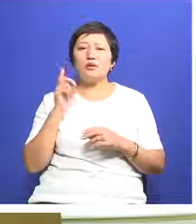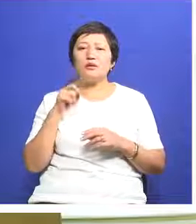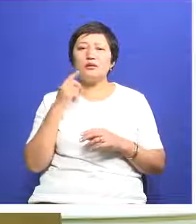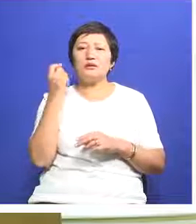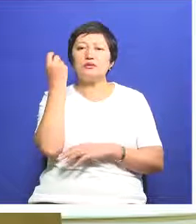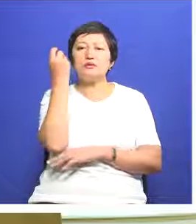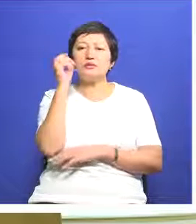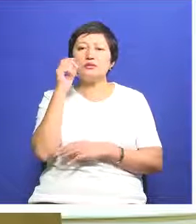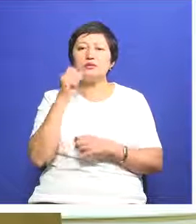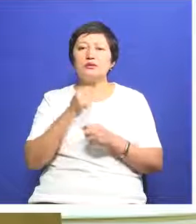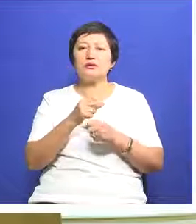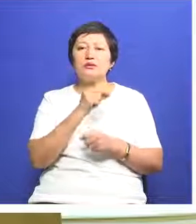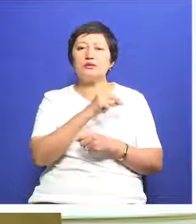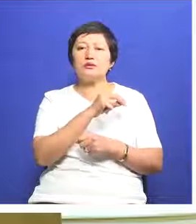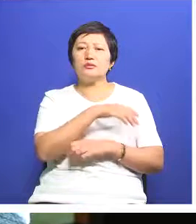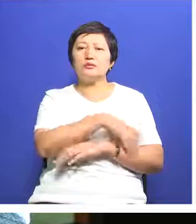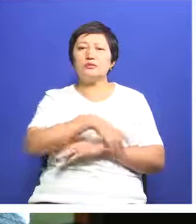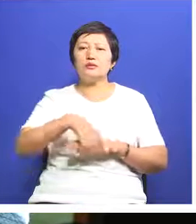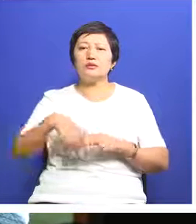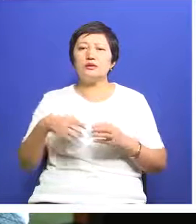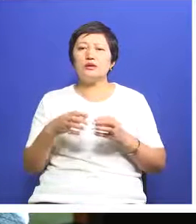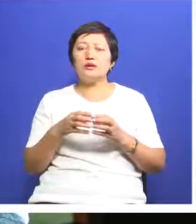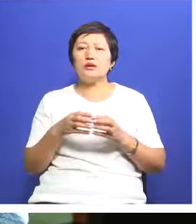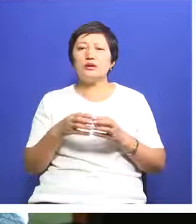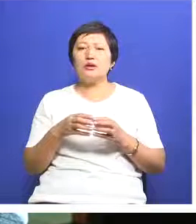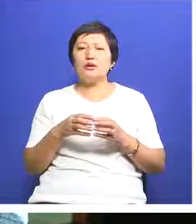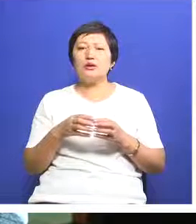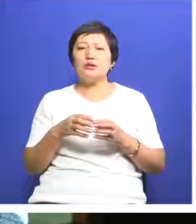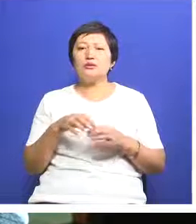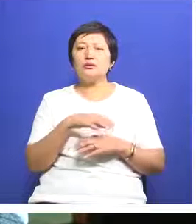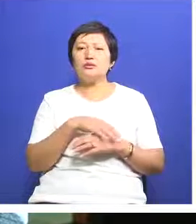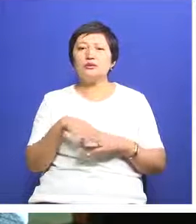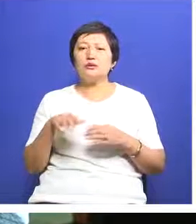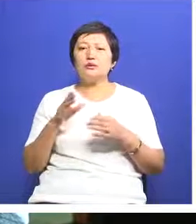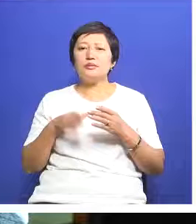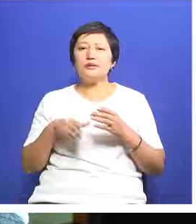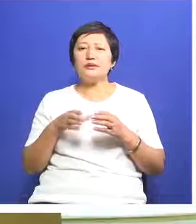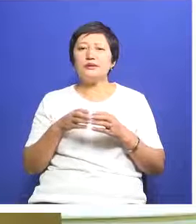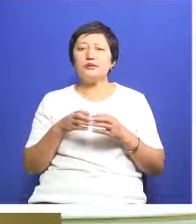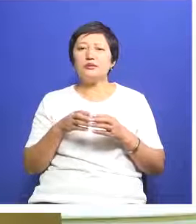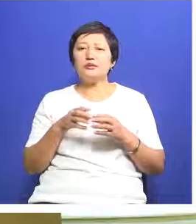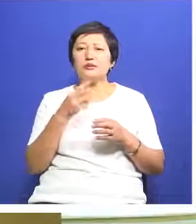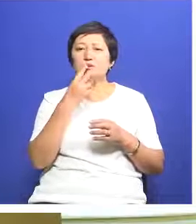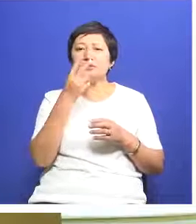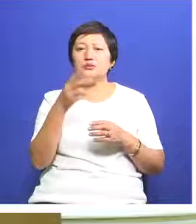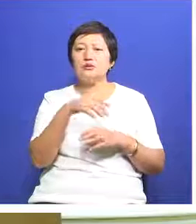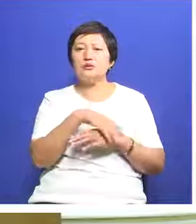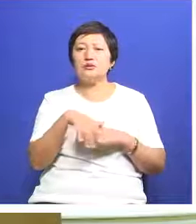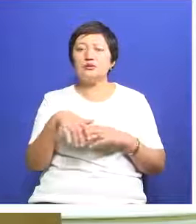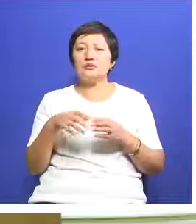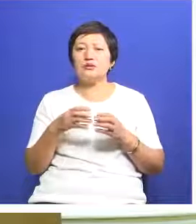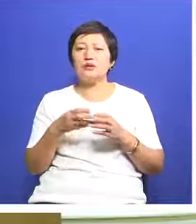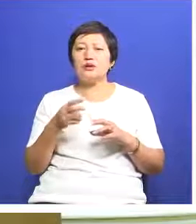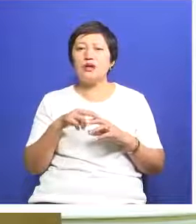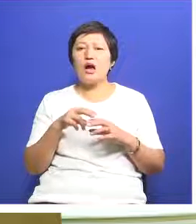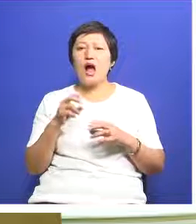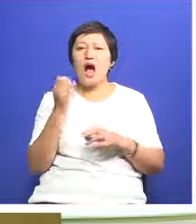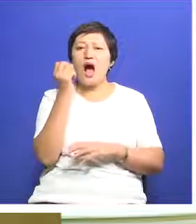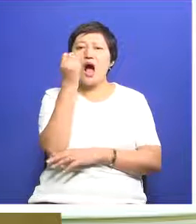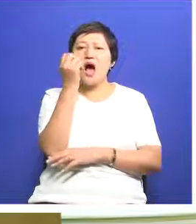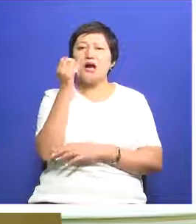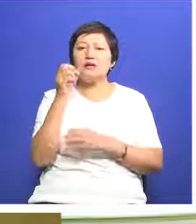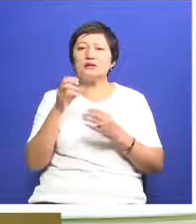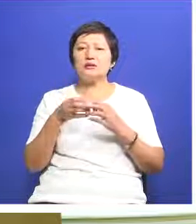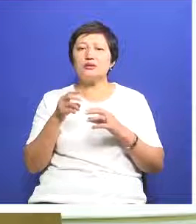енді қазір көшелерді толықтай біттік көгалдандырып. Көшеде өздеріңізді көріңіздер, көгер болдыңыздар, көшеде ағаштарын өсіп